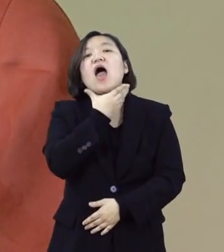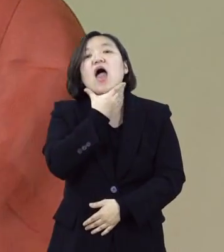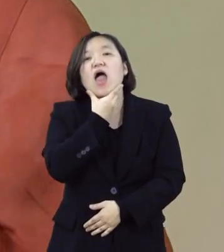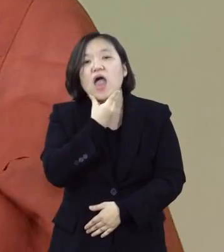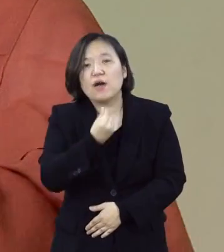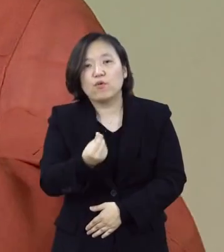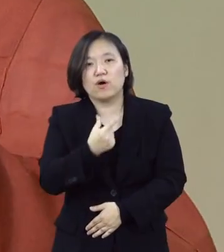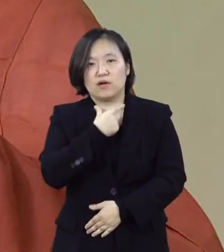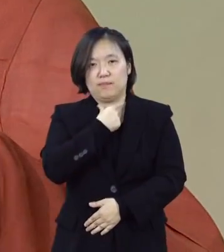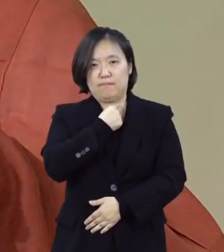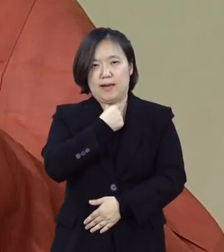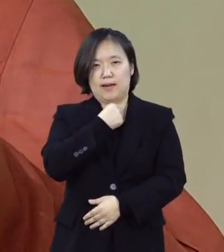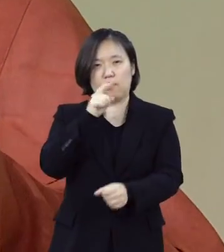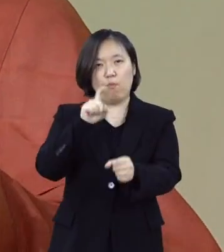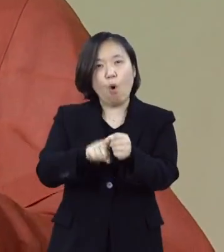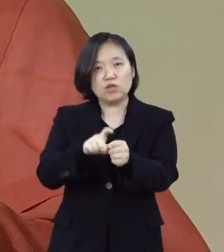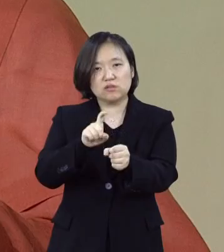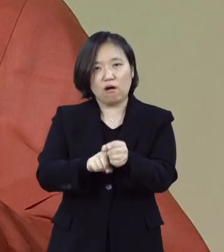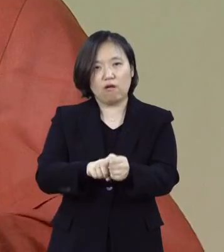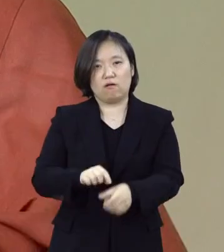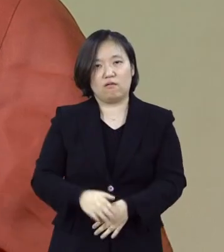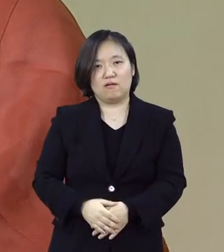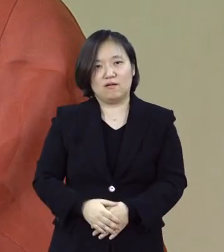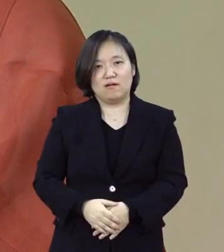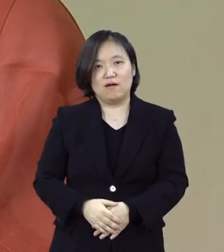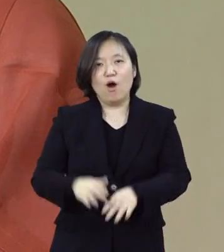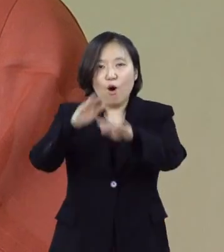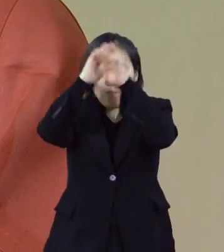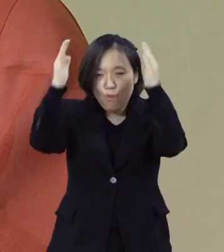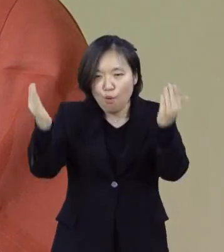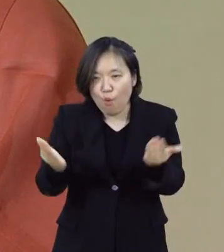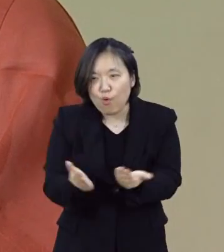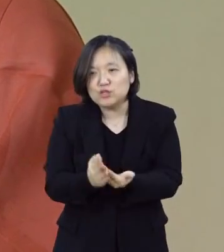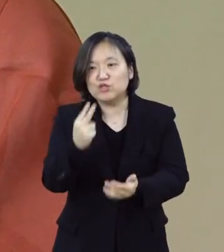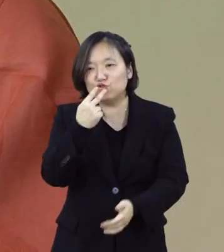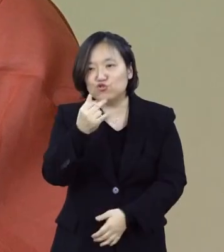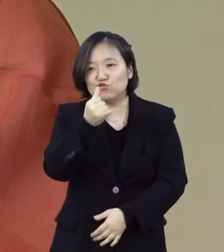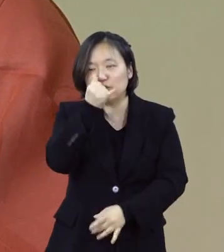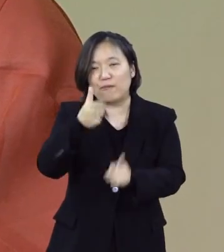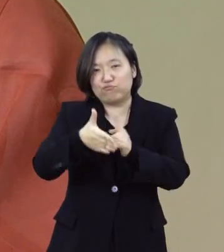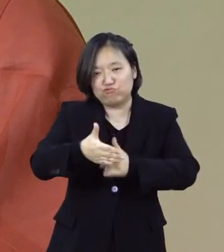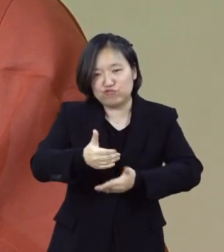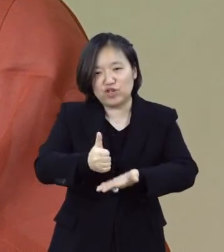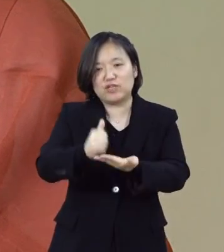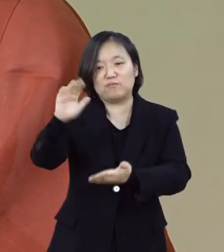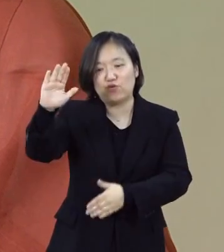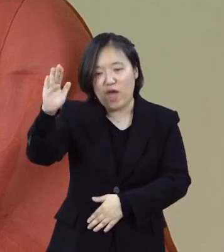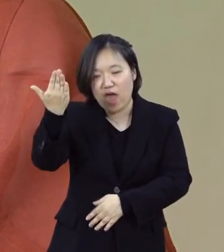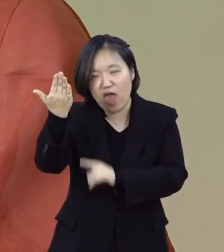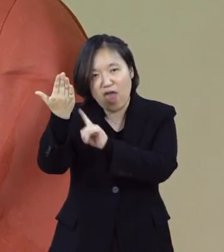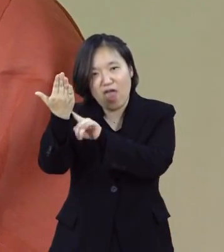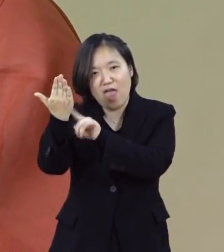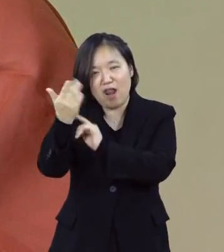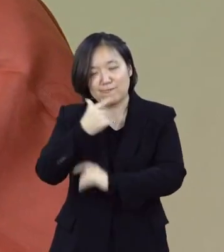결론은 모든 중생 다 함께 성불하기를 바라는